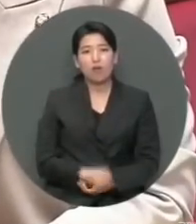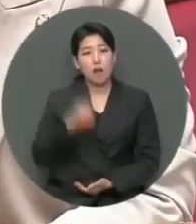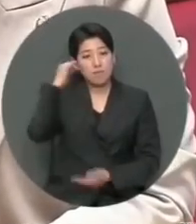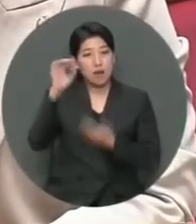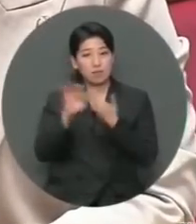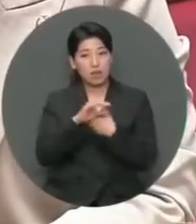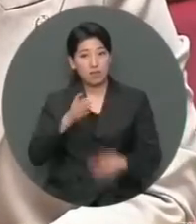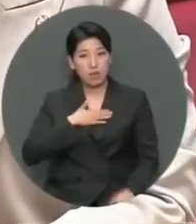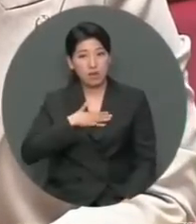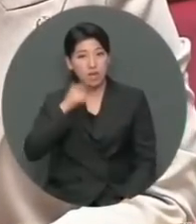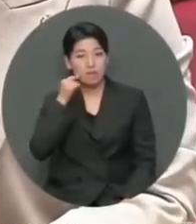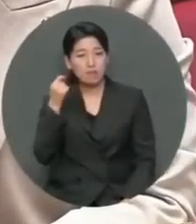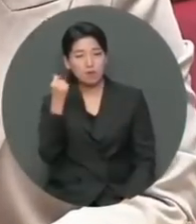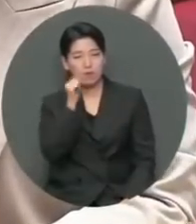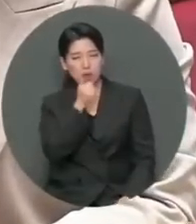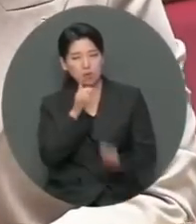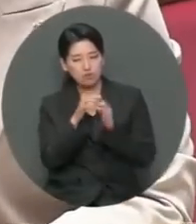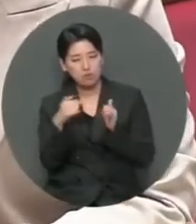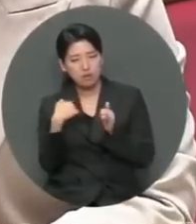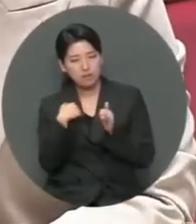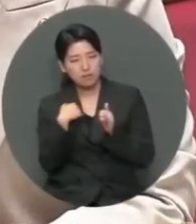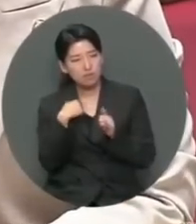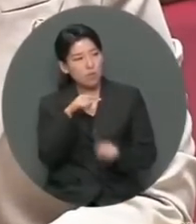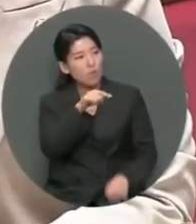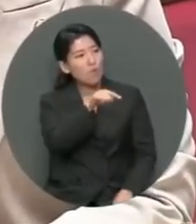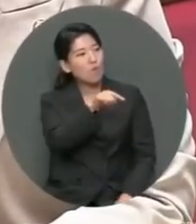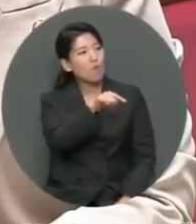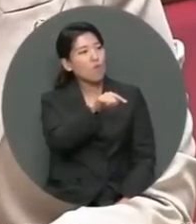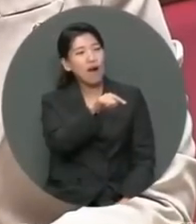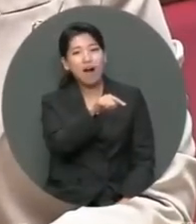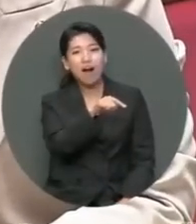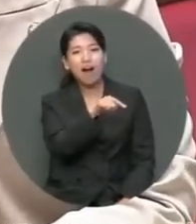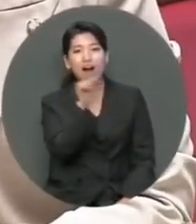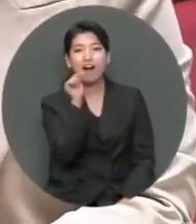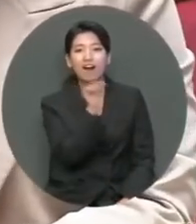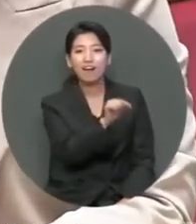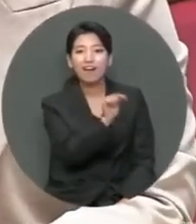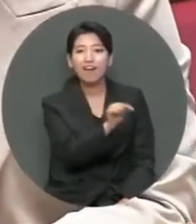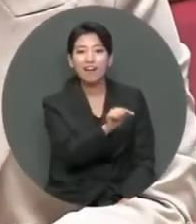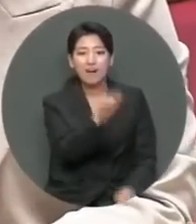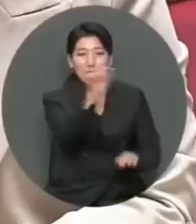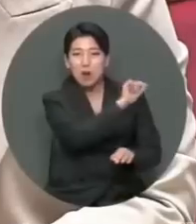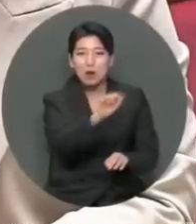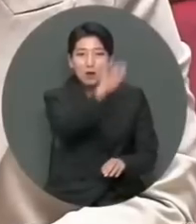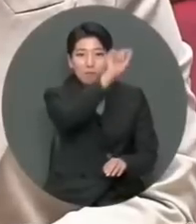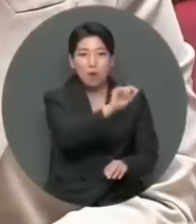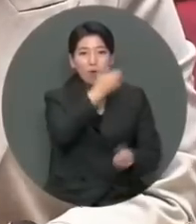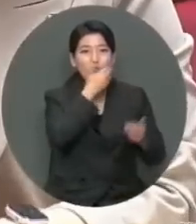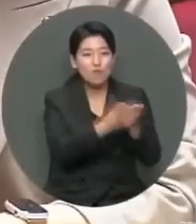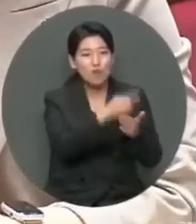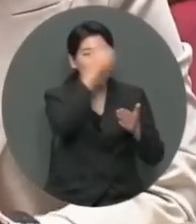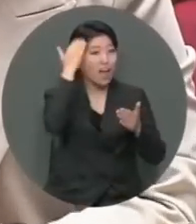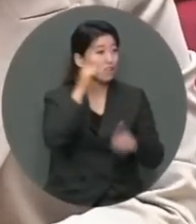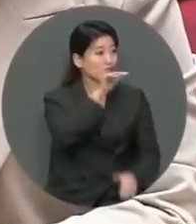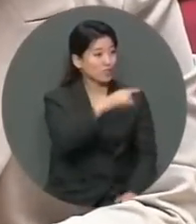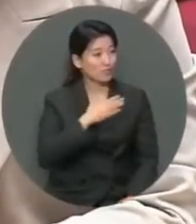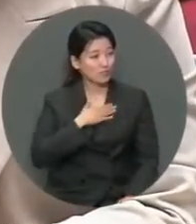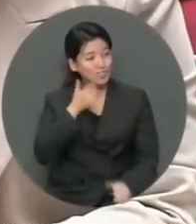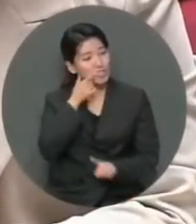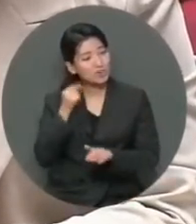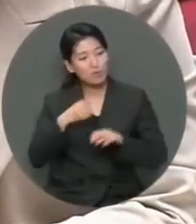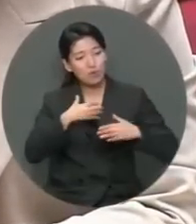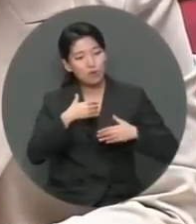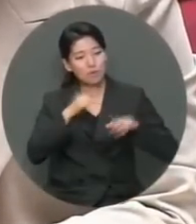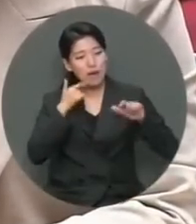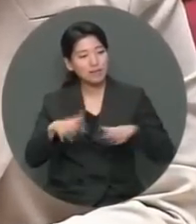측 변호사면은 이 페이지에 엄청 큰 포스트잇을 붙여 놓겠다 싶은 거예요. 막 별표 붙여 놓고. 다음 슬라이드도